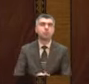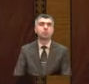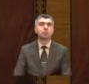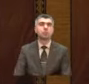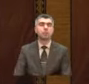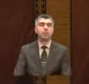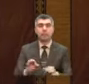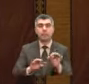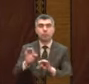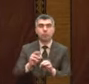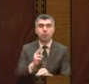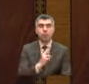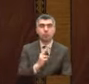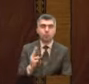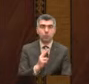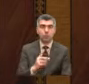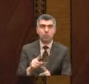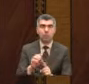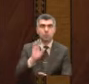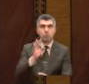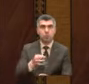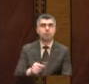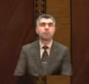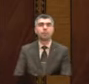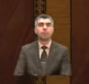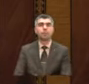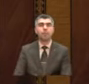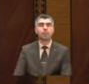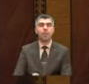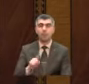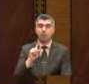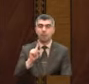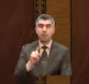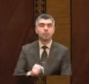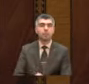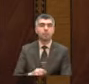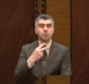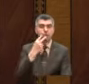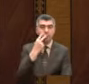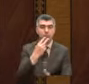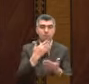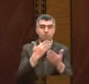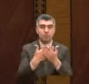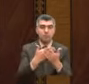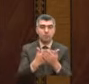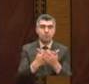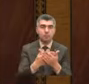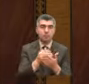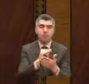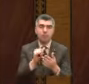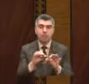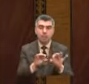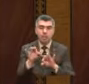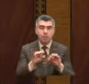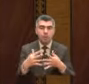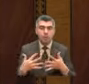الاستراتيجية تعتبر طموحة في تقديرها، لكن تنفيذها على أرض الواقع يستدعي أولاً أن تكون استراتيجية تشاركية ولا